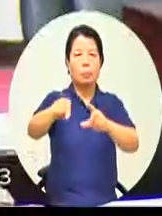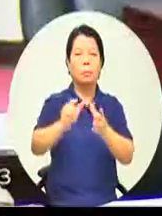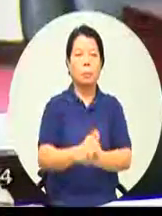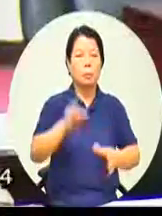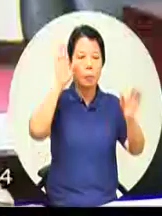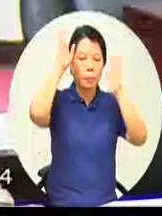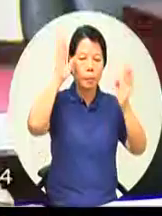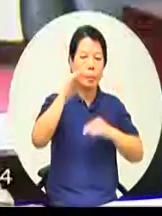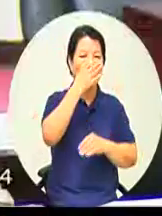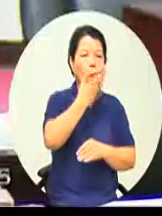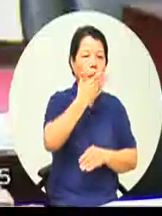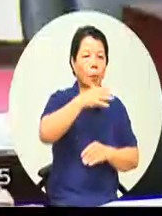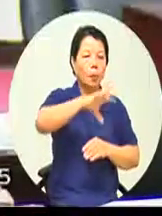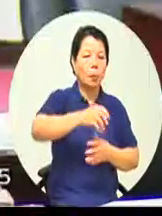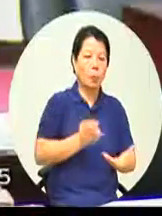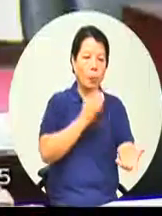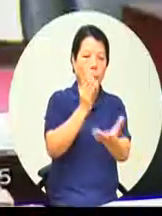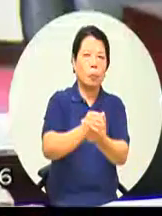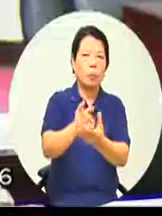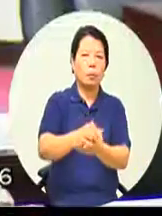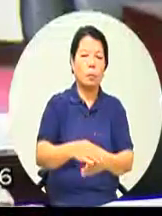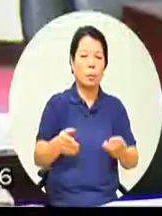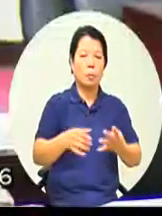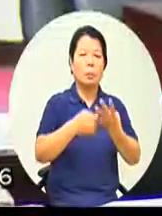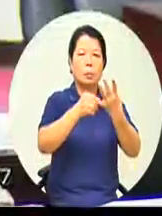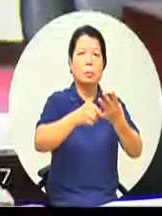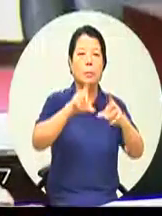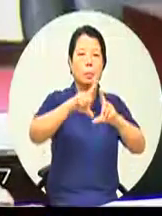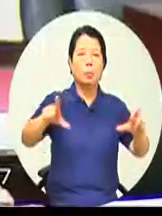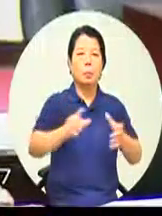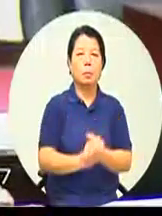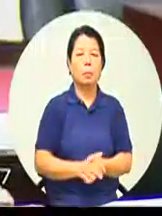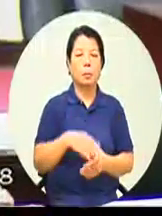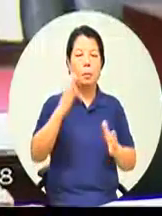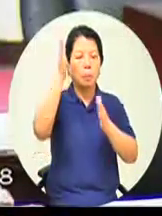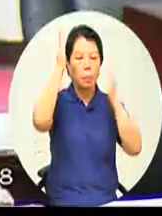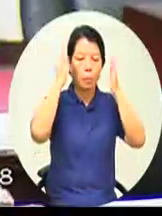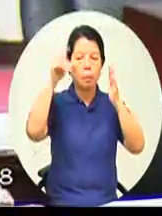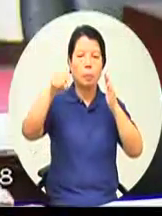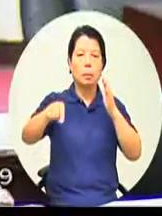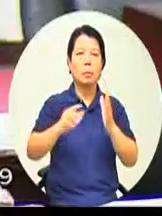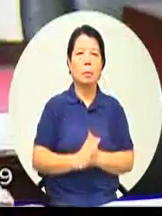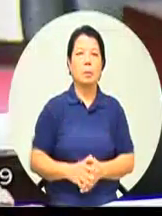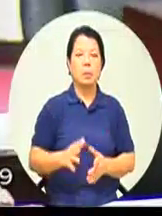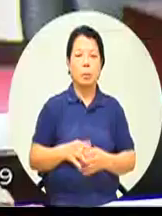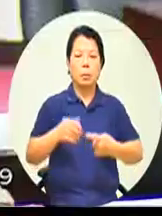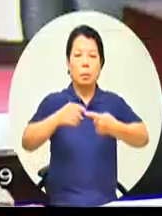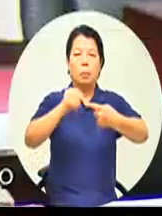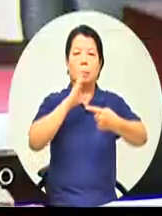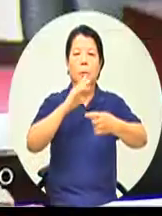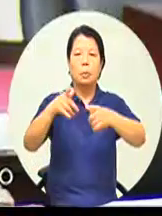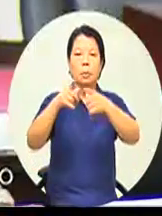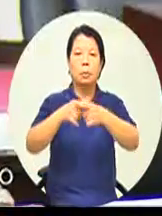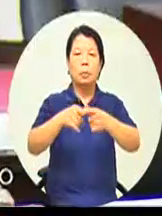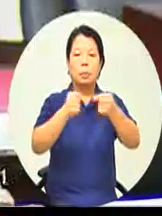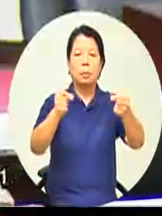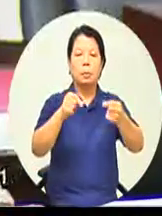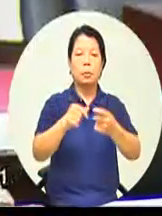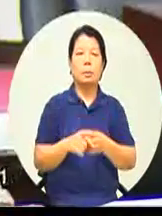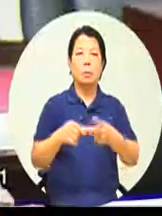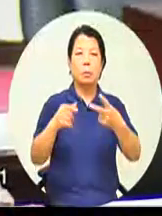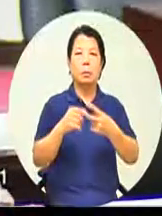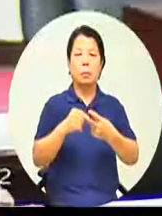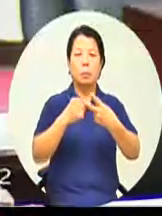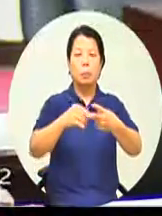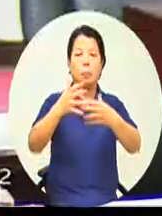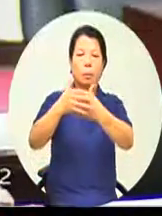西亚跟越南的投资呢是第四大。那马来西亚这边第一大是日本，然